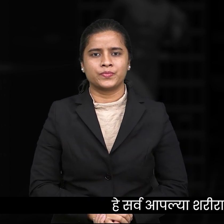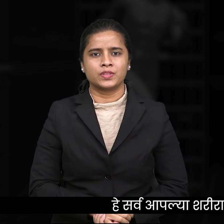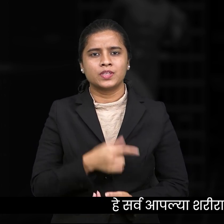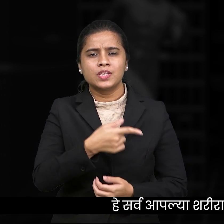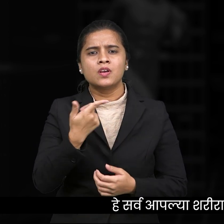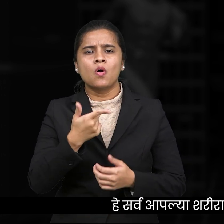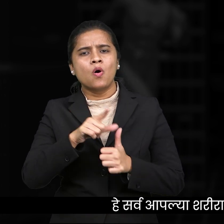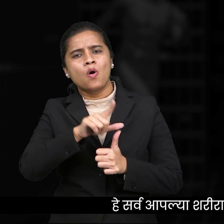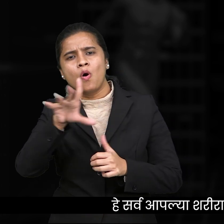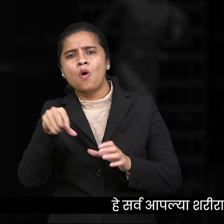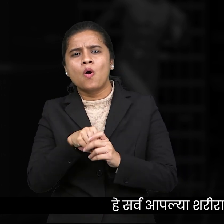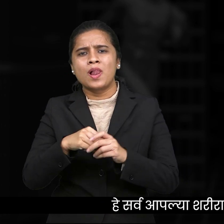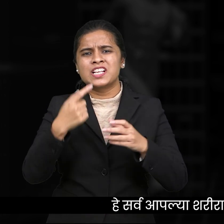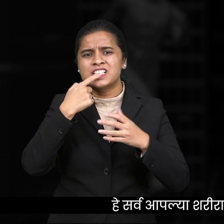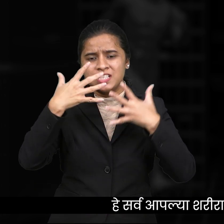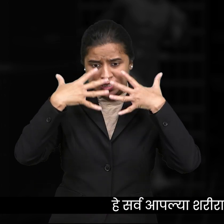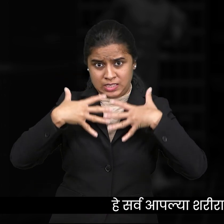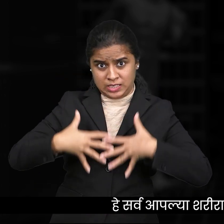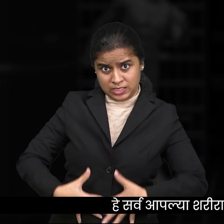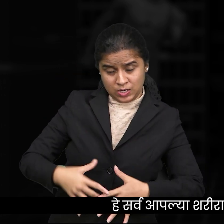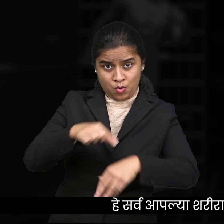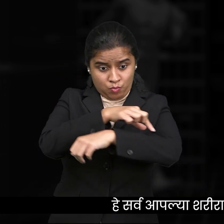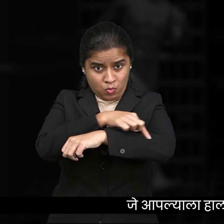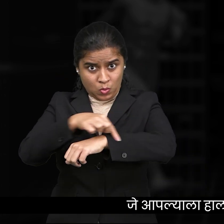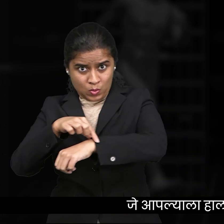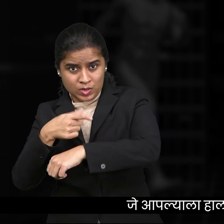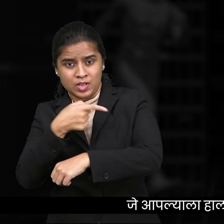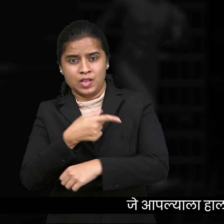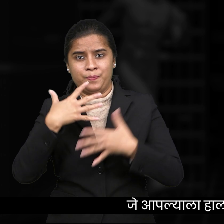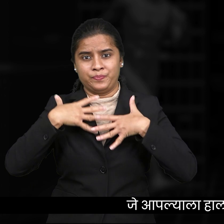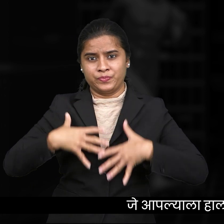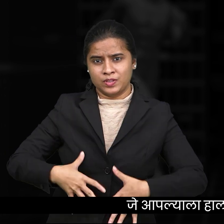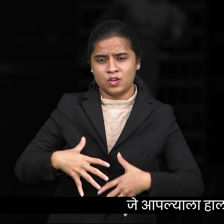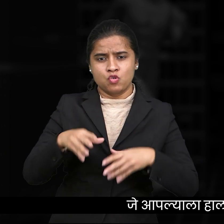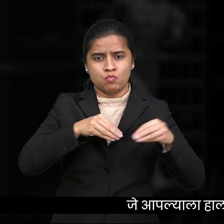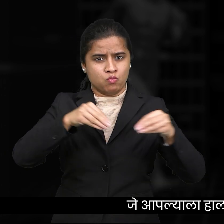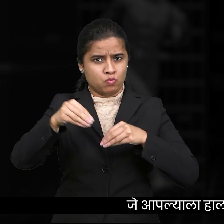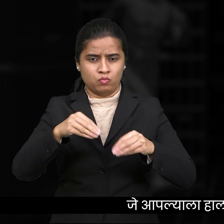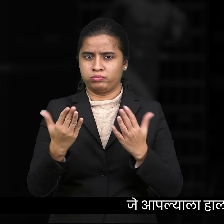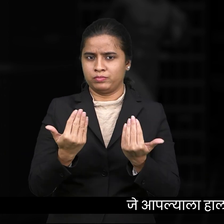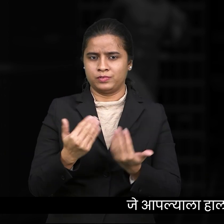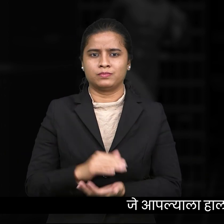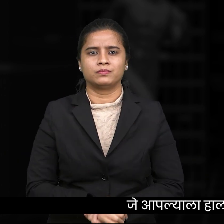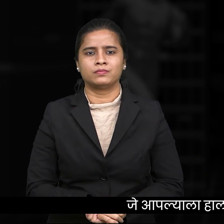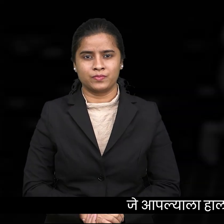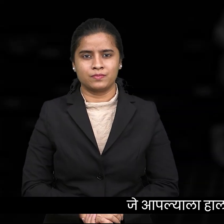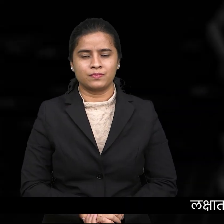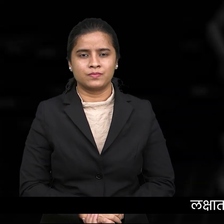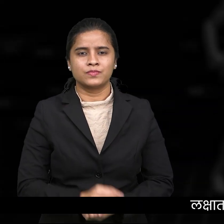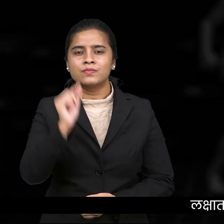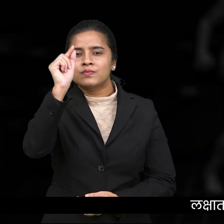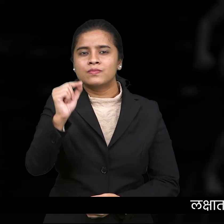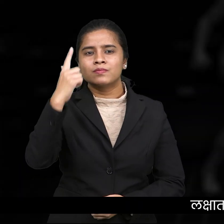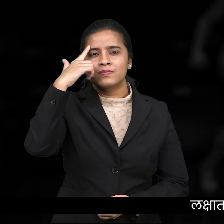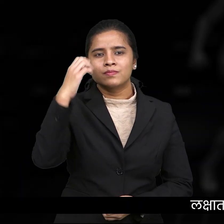हे सर्व आपल्या शरीरातील सांगाडा आणि हाडांबद्दल आहे, जे आपल्याला हालचाल करण्यास सक्षम करतात.